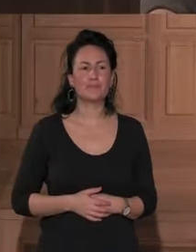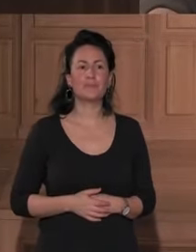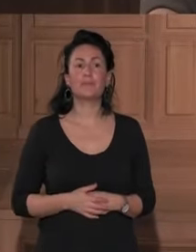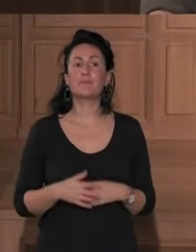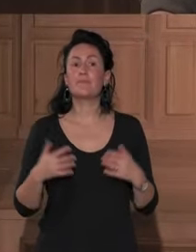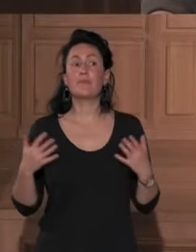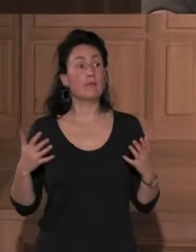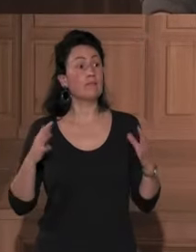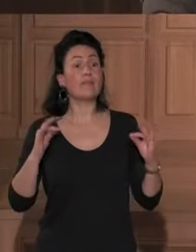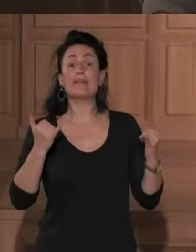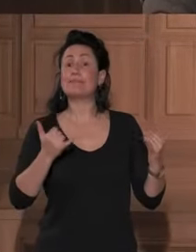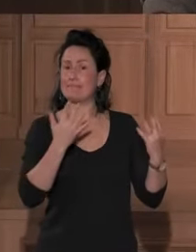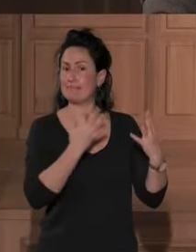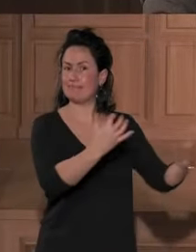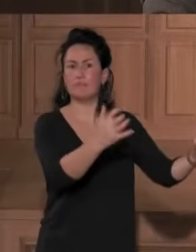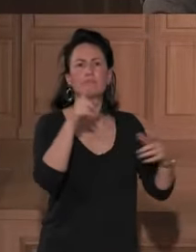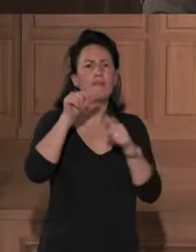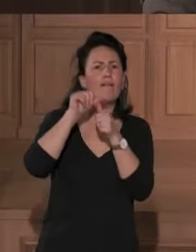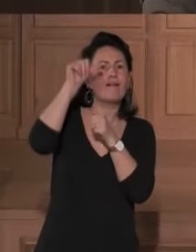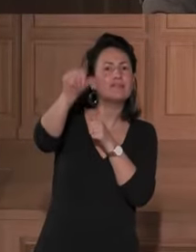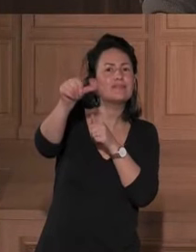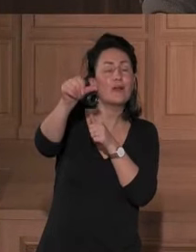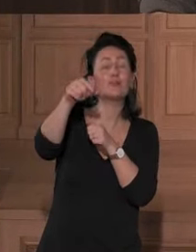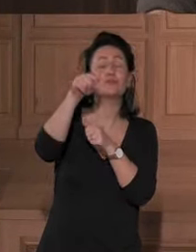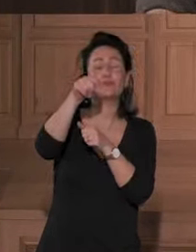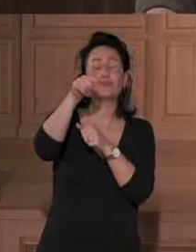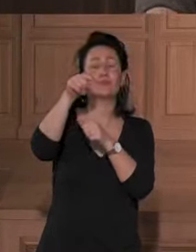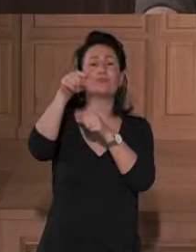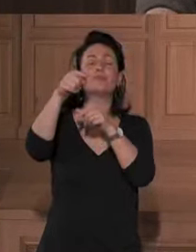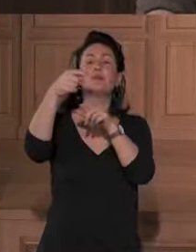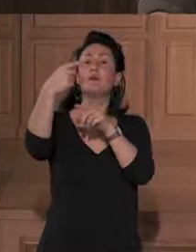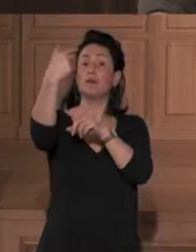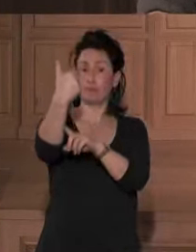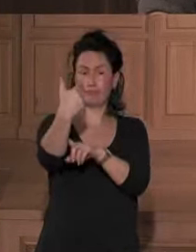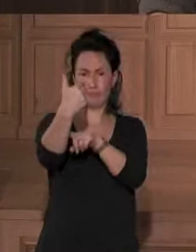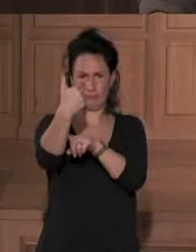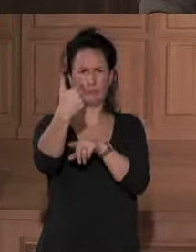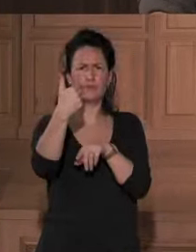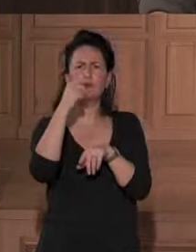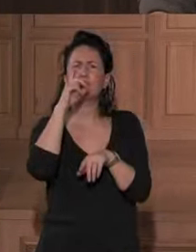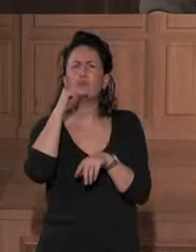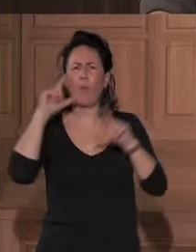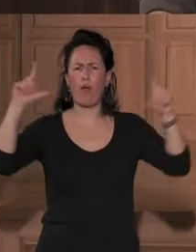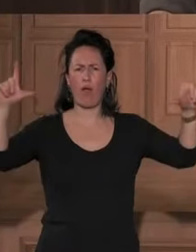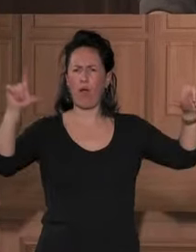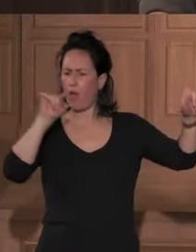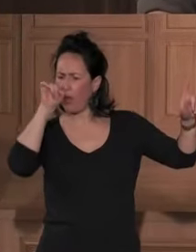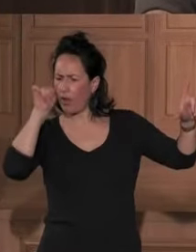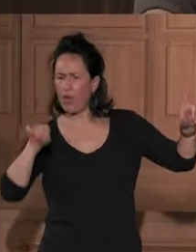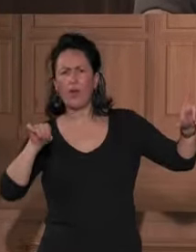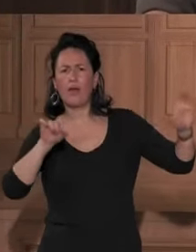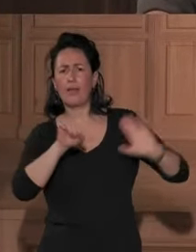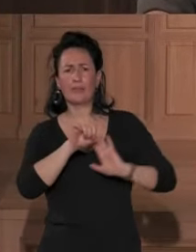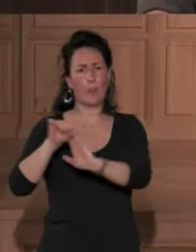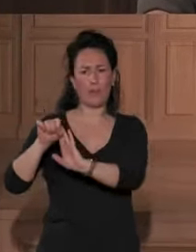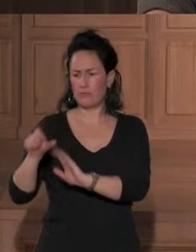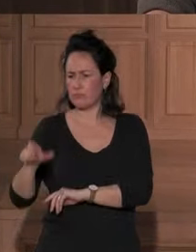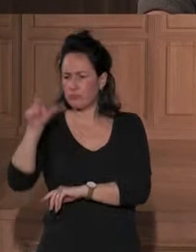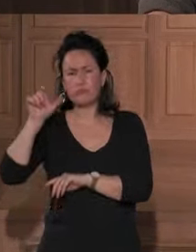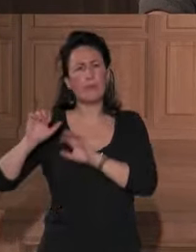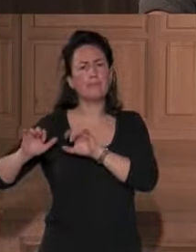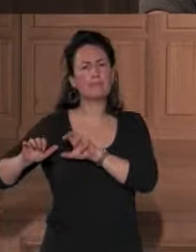c'est pour la salle. Mais pour ceux qui sont derrière leur écran... Comme j'ai dit tout à l'heure, sur la droite, je crois, de l'écran, il y a un chat et vous pouvez poser vos